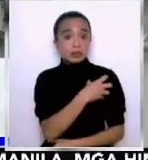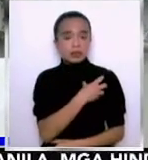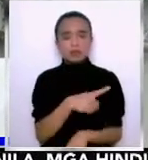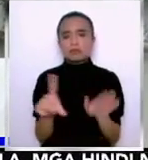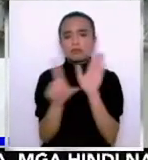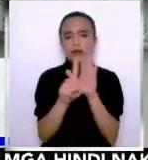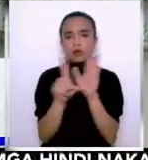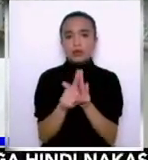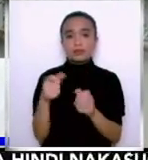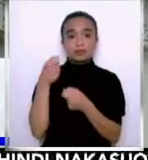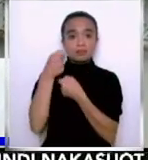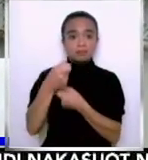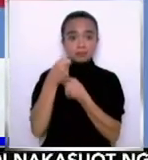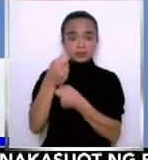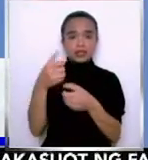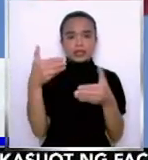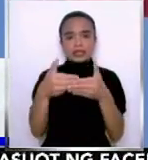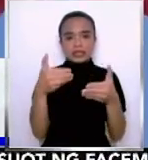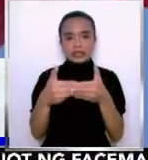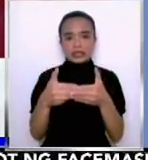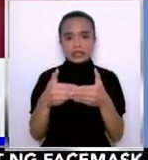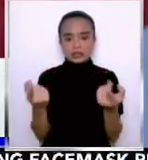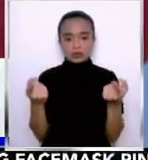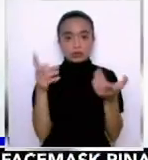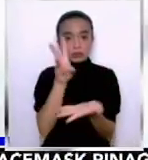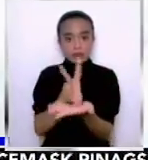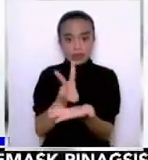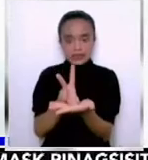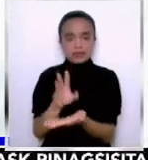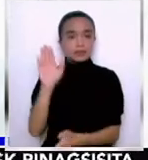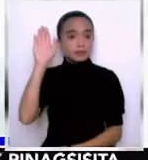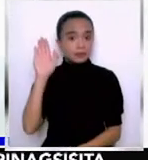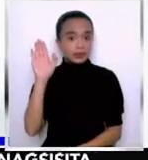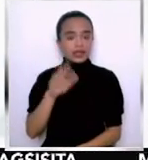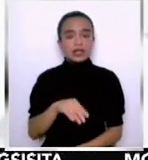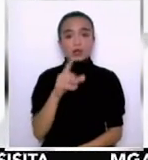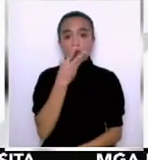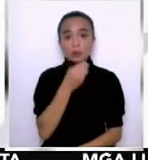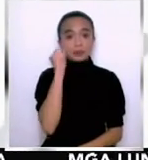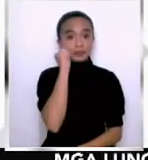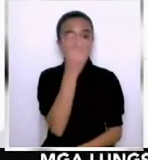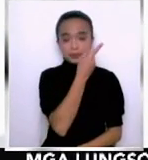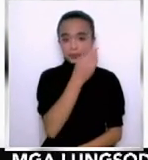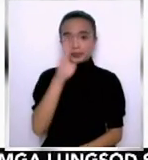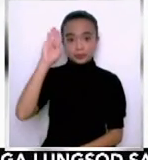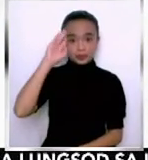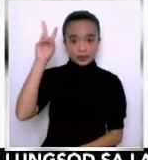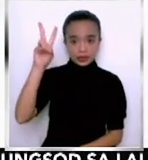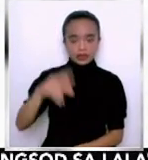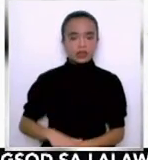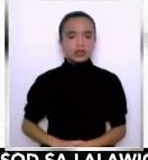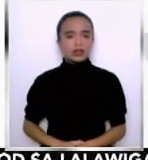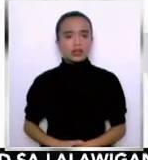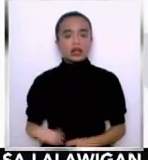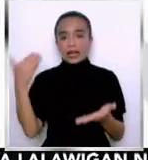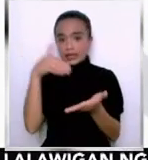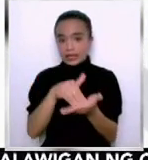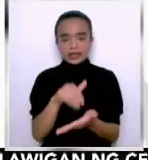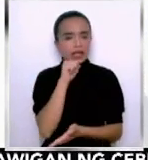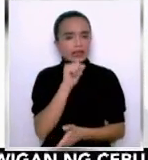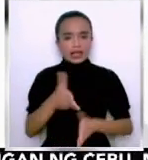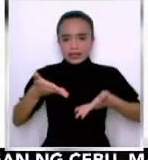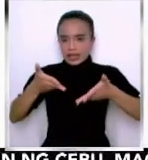sa paligid ng mga venue ng inaugurasyon ni Marcos at Duterte. Hindi po sila definitely papayagan ang anumang rally sa malapit